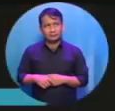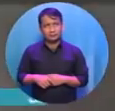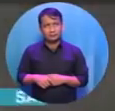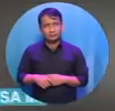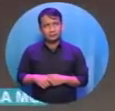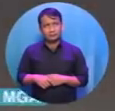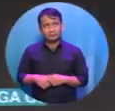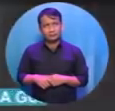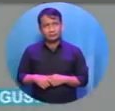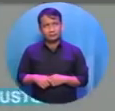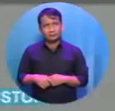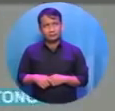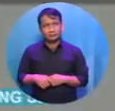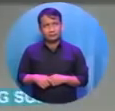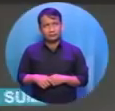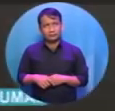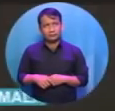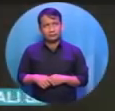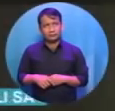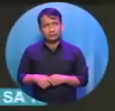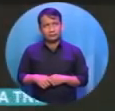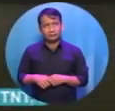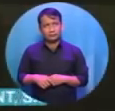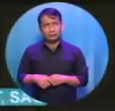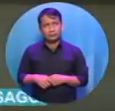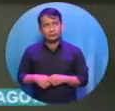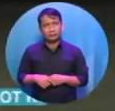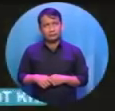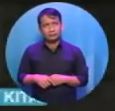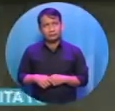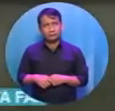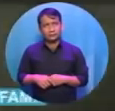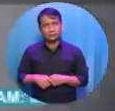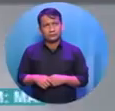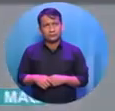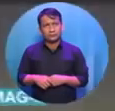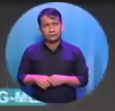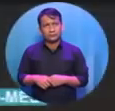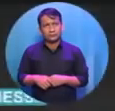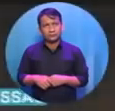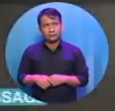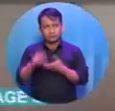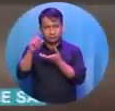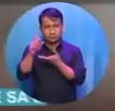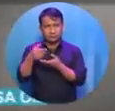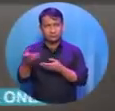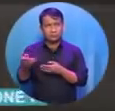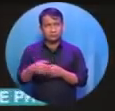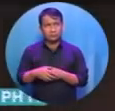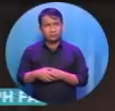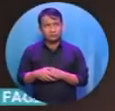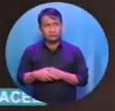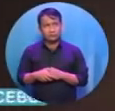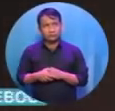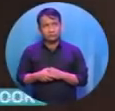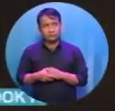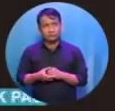Bex, yung ginagawa sa akin, wala akong due, wala due process, tol. Hindi, tol, picture mo na lang, tol. Ang ginagawa nila sa akin,